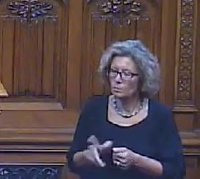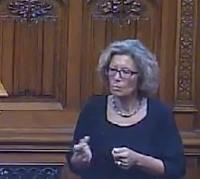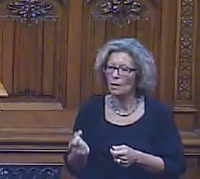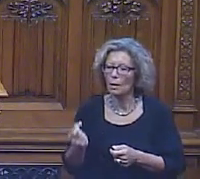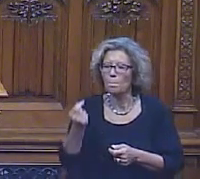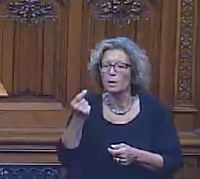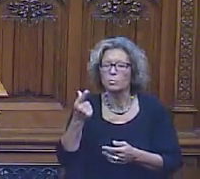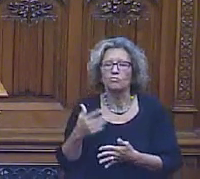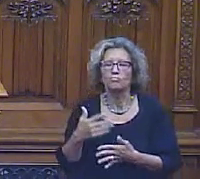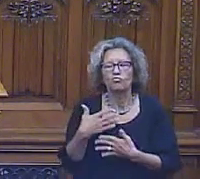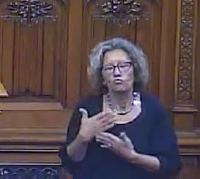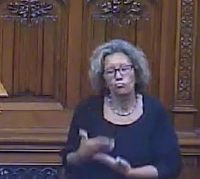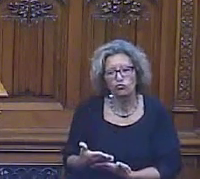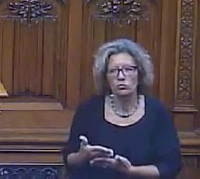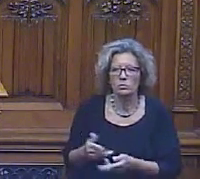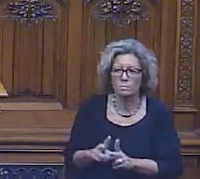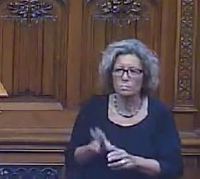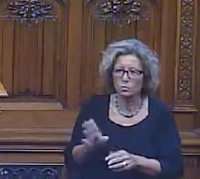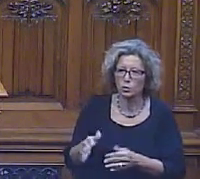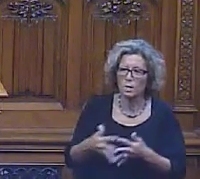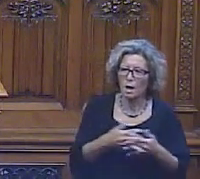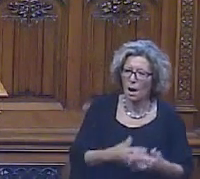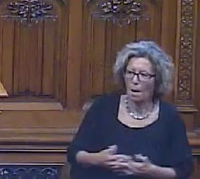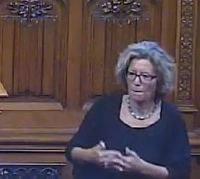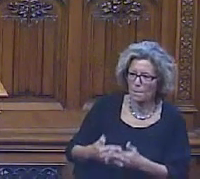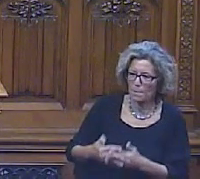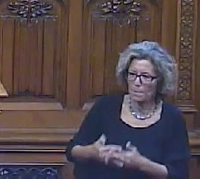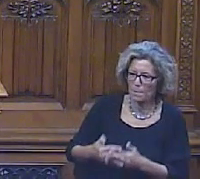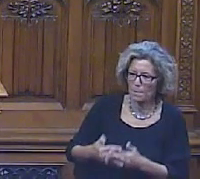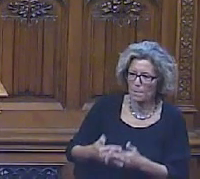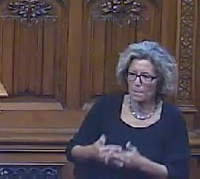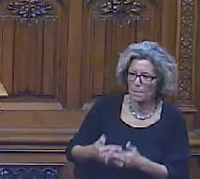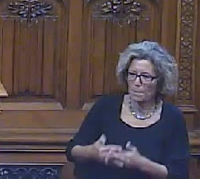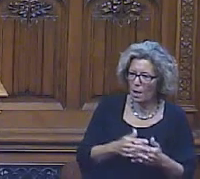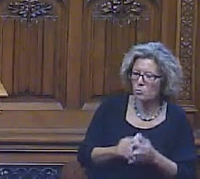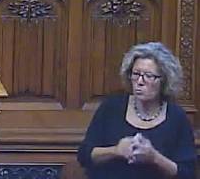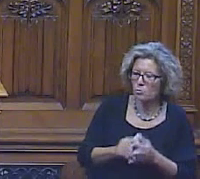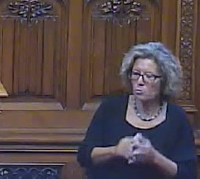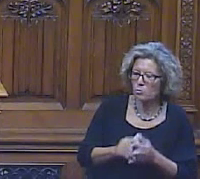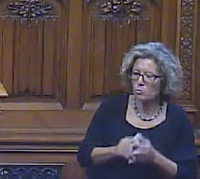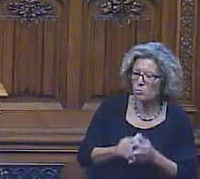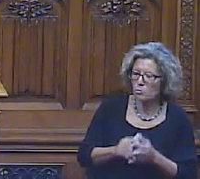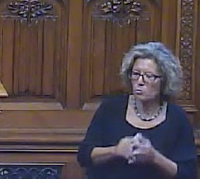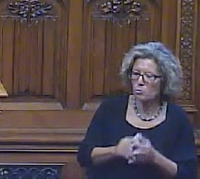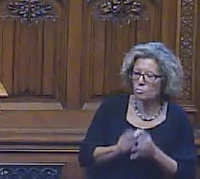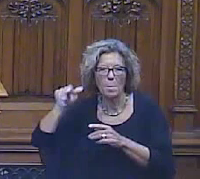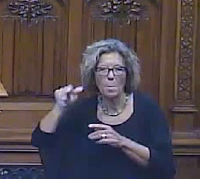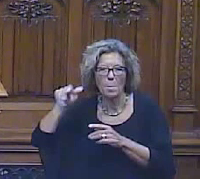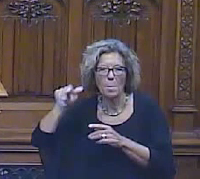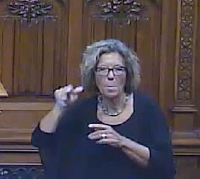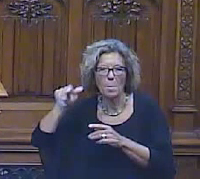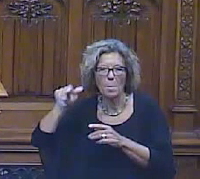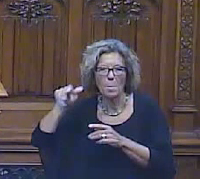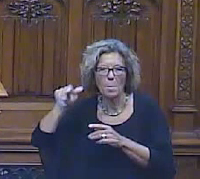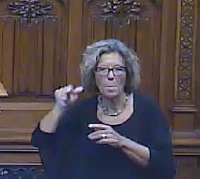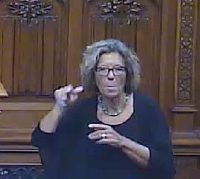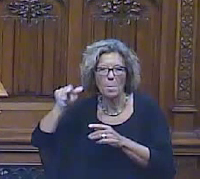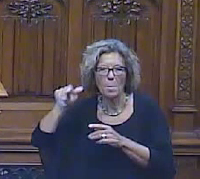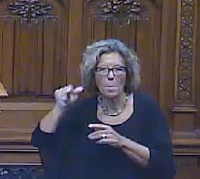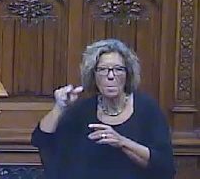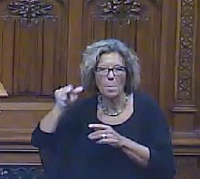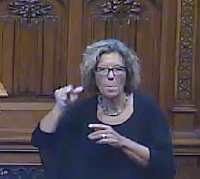Besonders großzügig sind ja unsere amerikanischen Freunde, ja, die durch ihre Politik